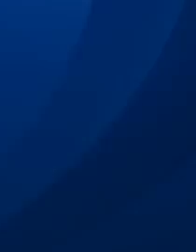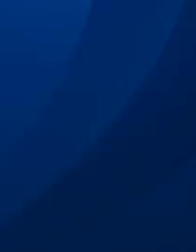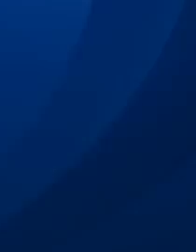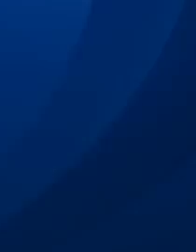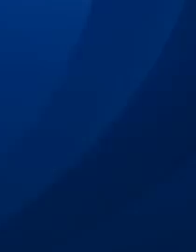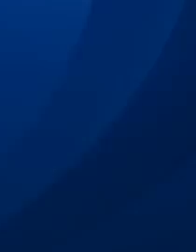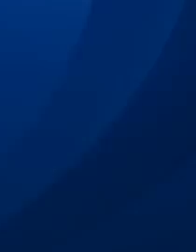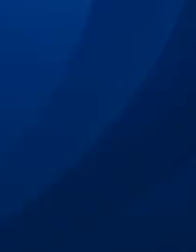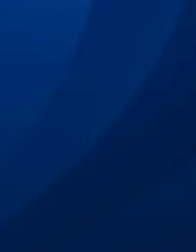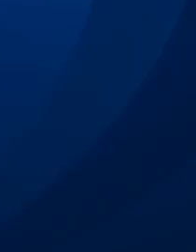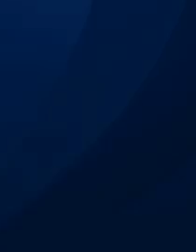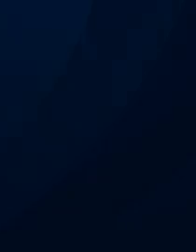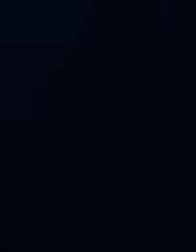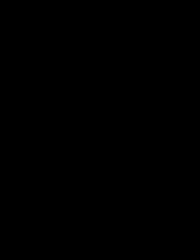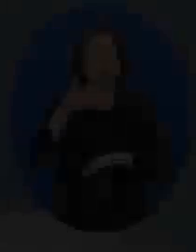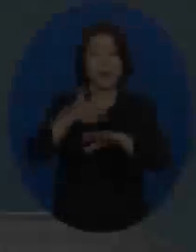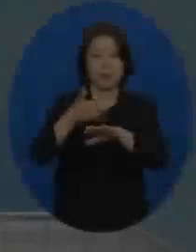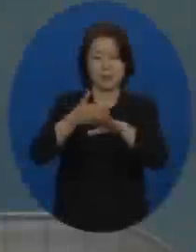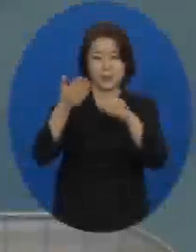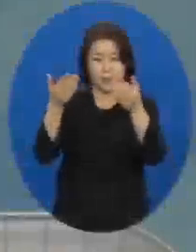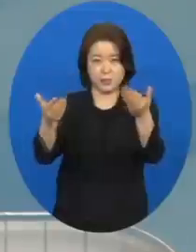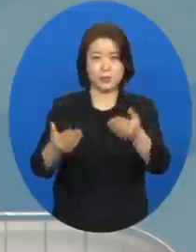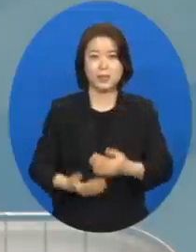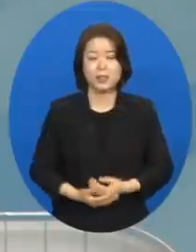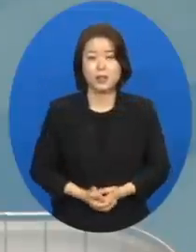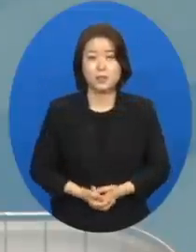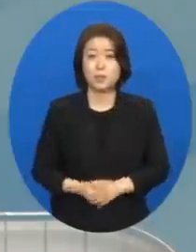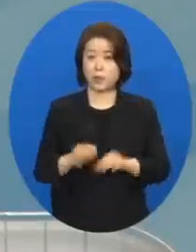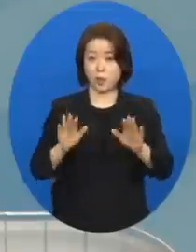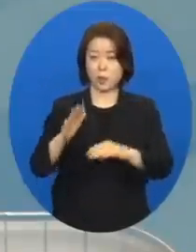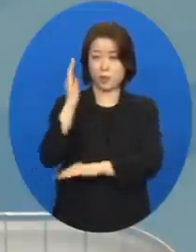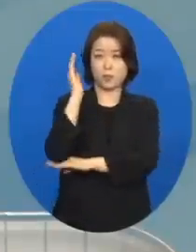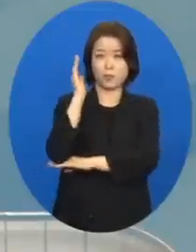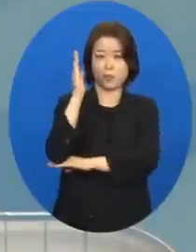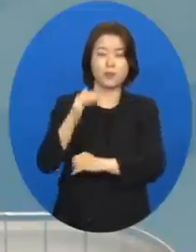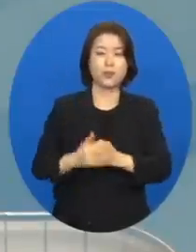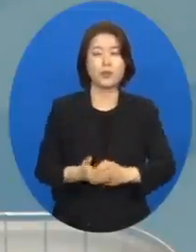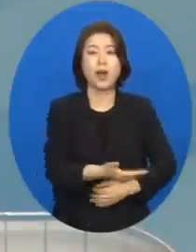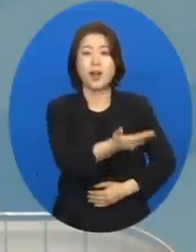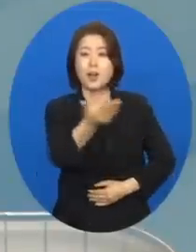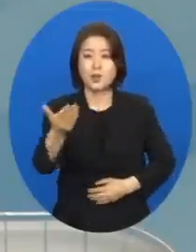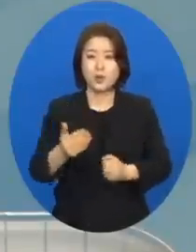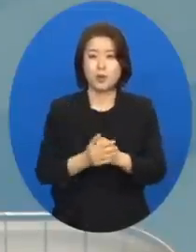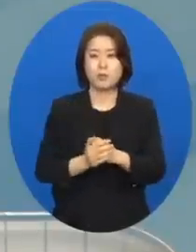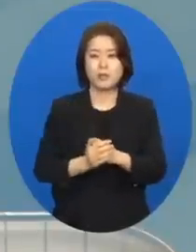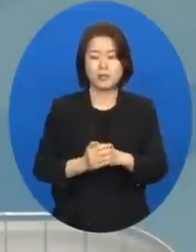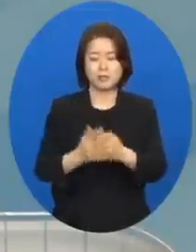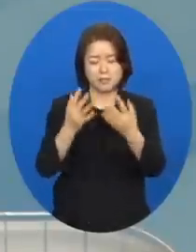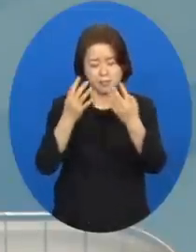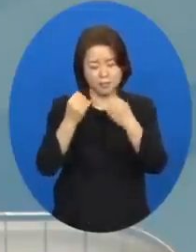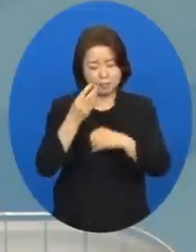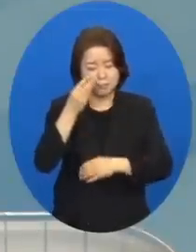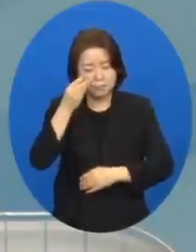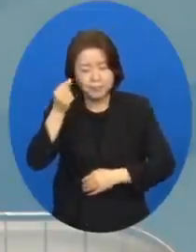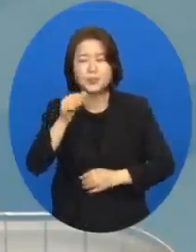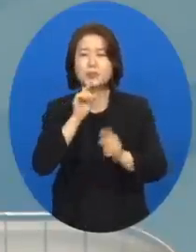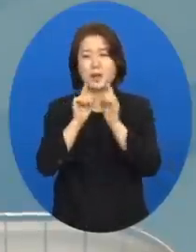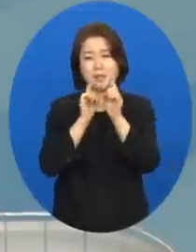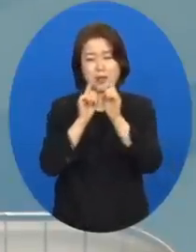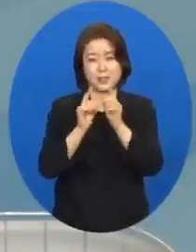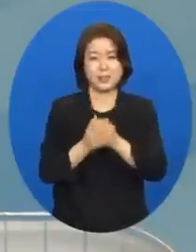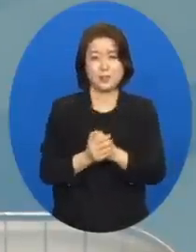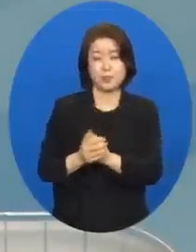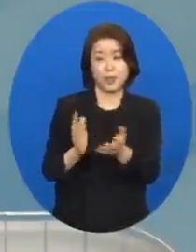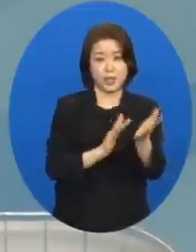수 있겠느냐 하였다. 오늘 설교는 여러분들이 너무나 익숙한 말씀입니다.